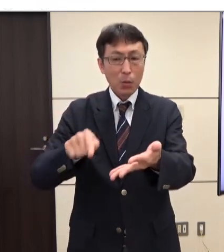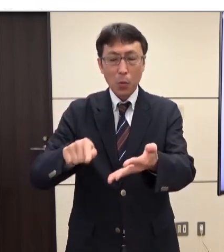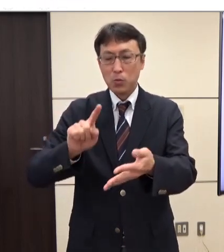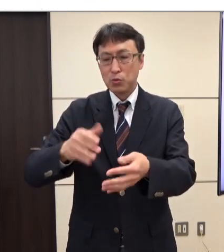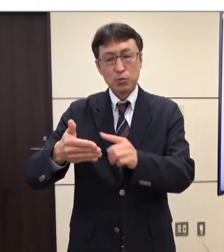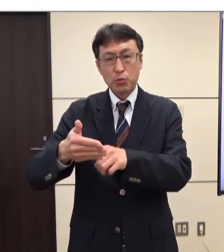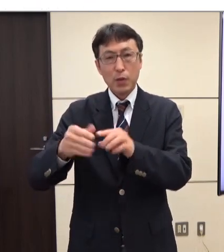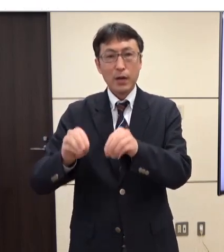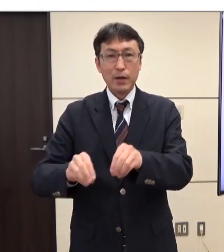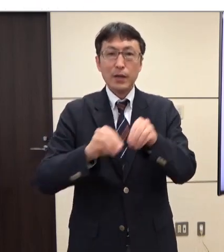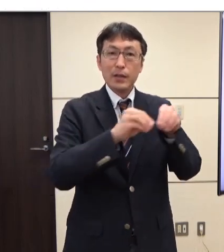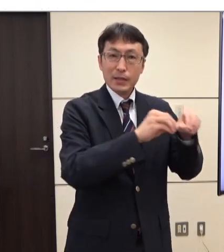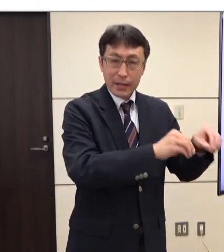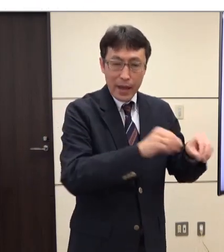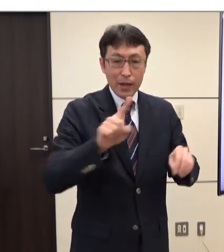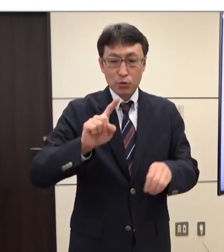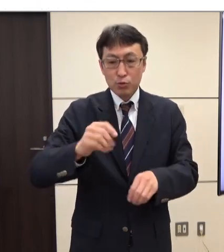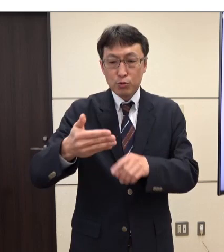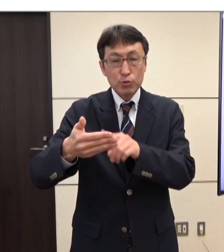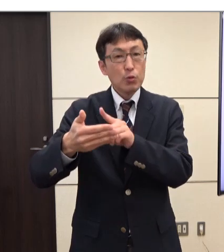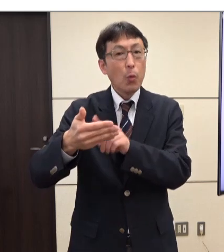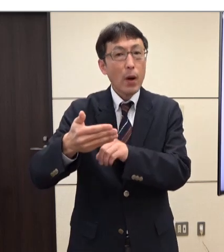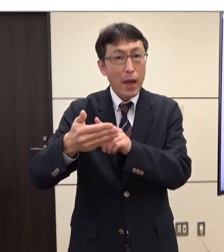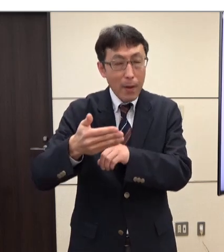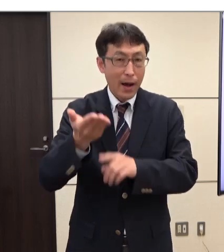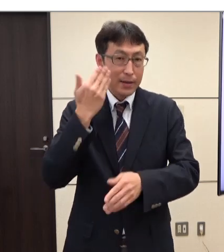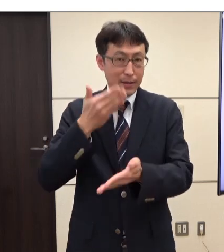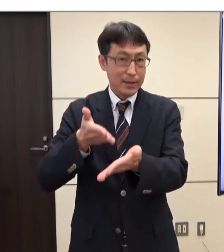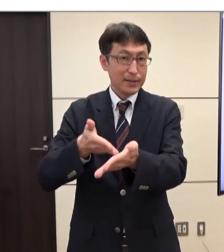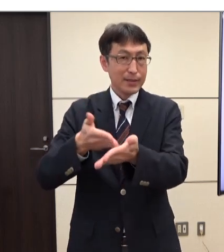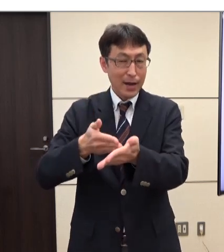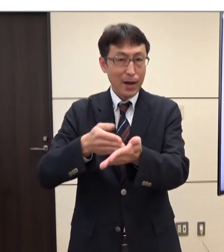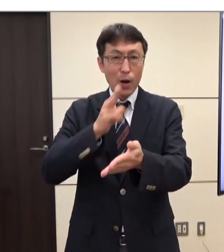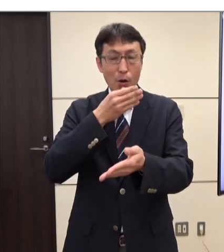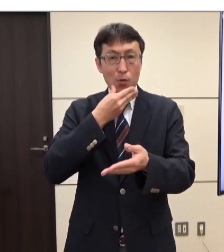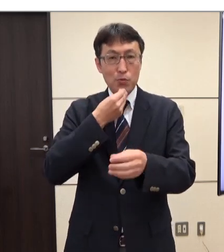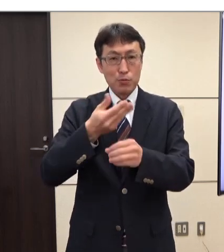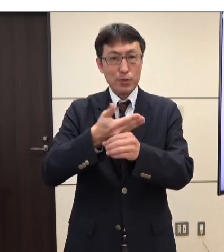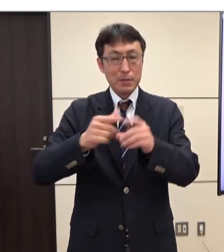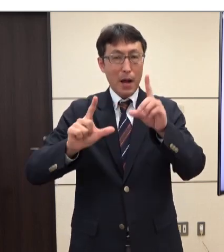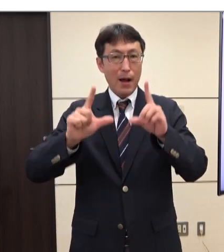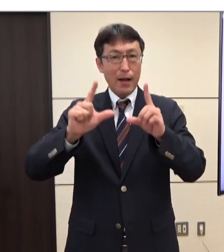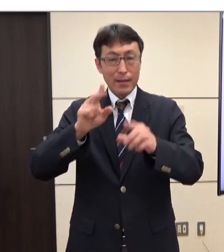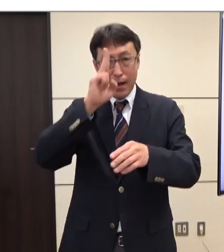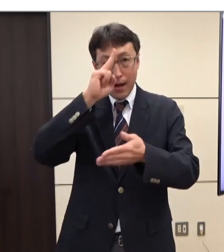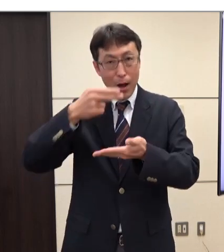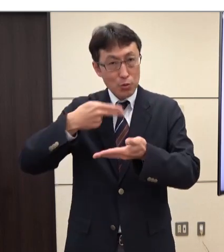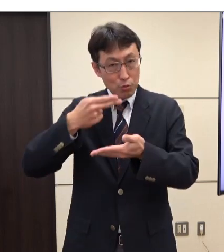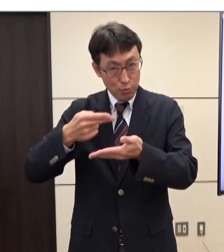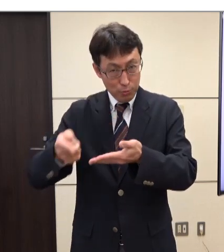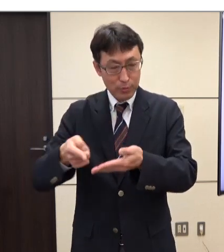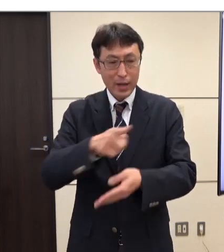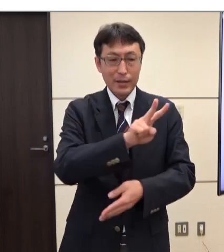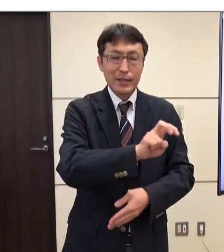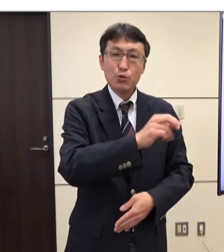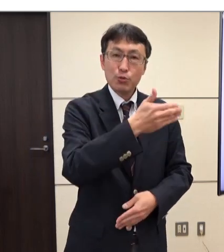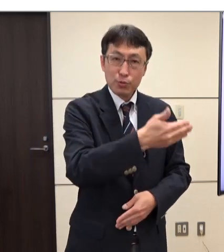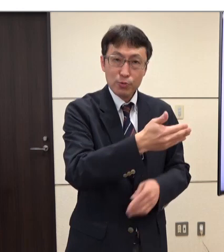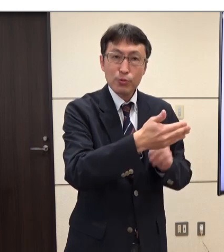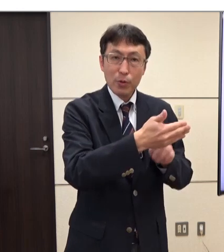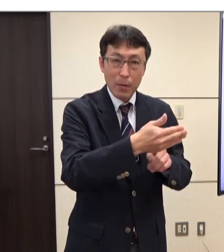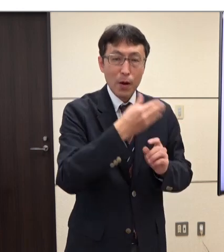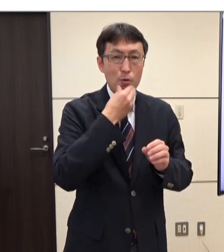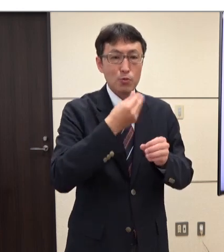この福島の仲間たちの料理も食べていただこうというふうに思っております。まあ、コロナ